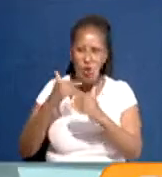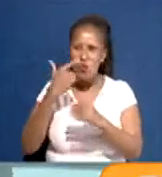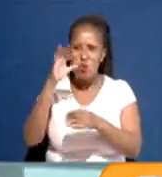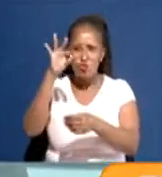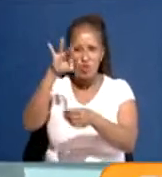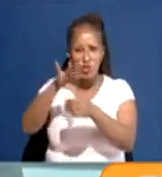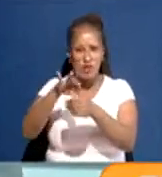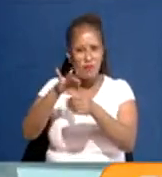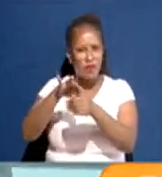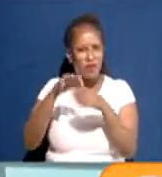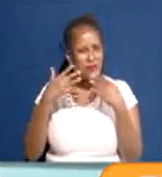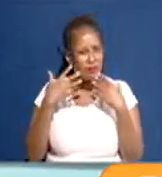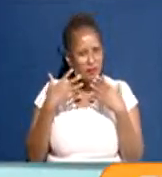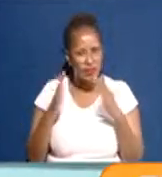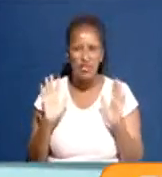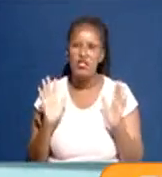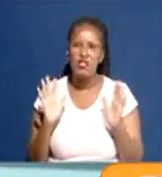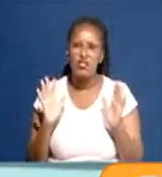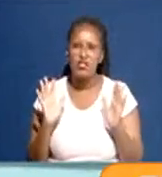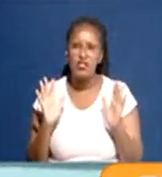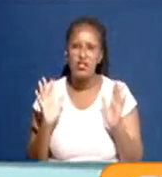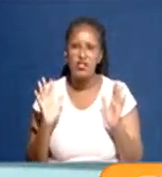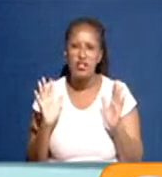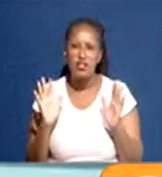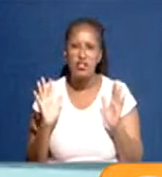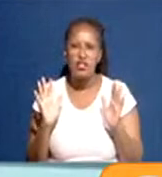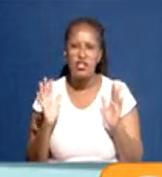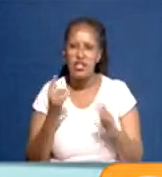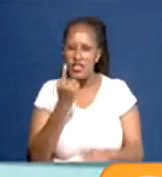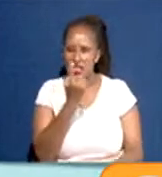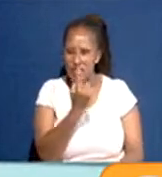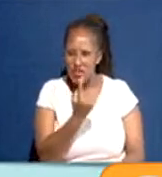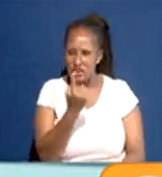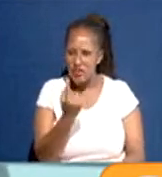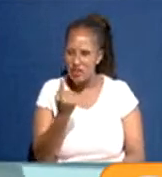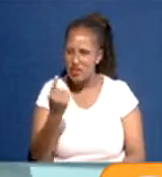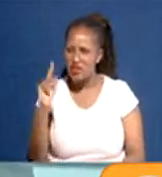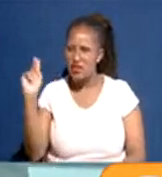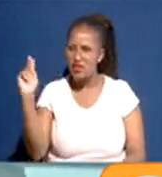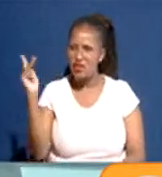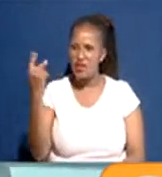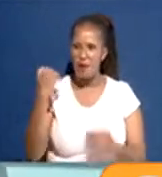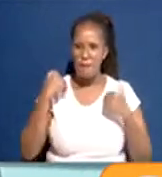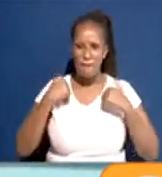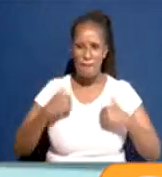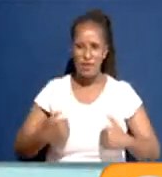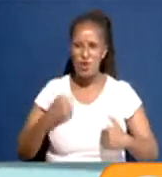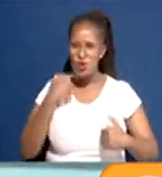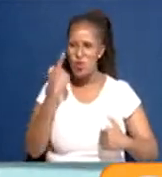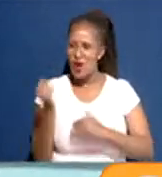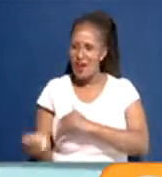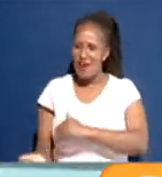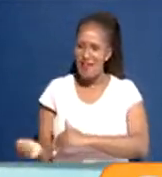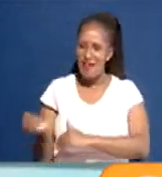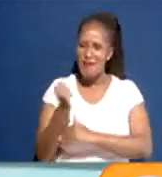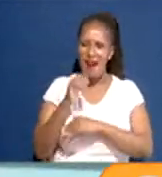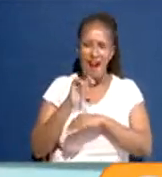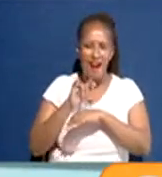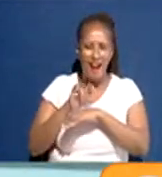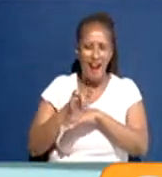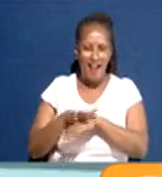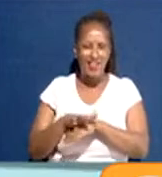uchaguzi ya kwamba kila Mkenya ambaye aliamka asubuhi na